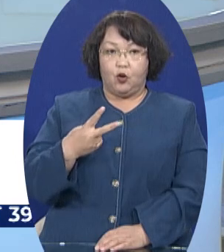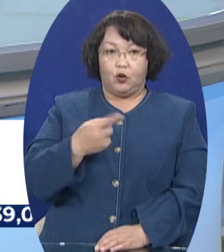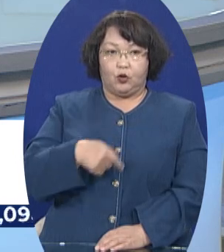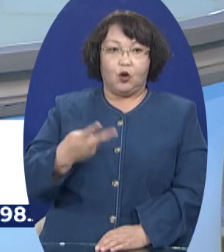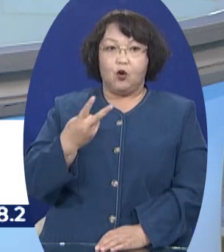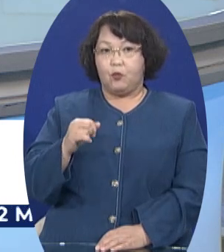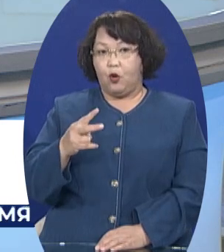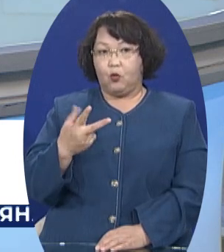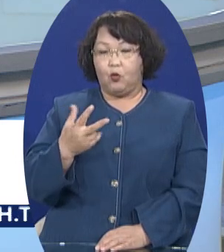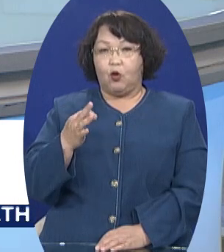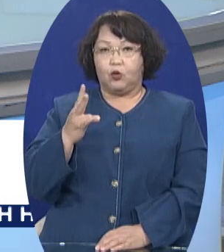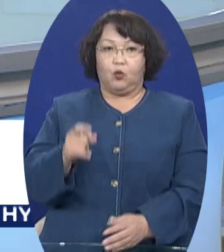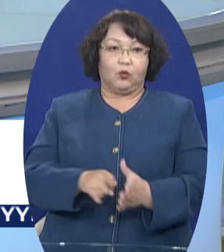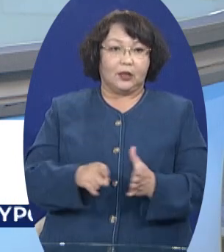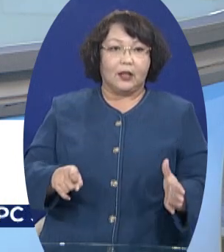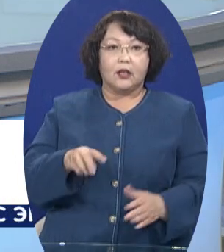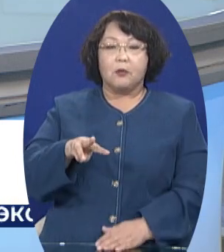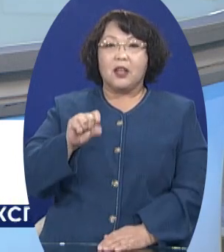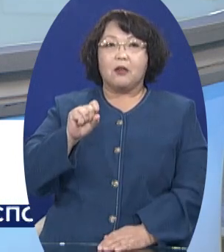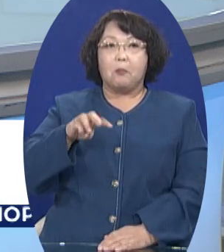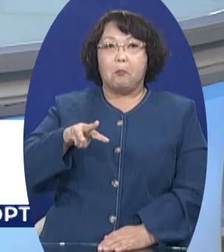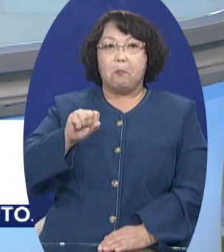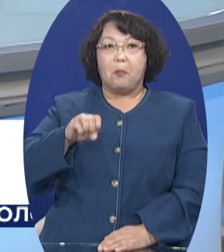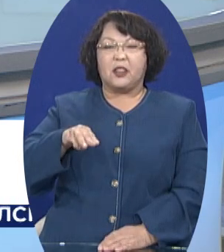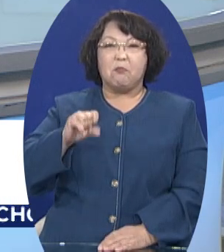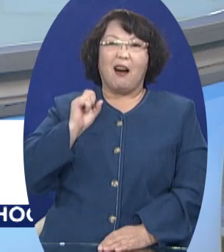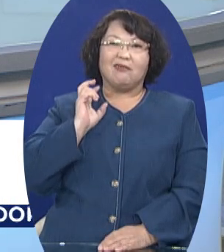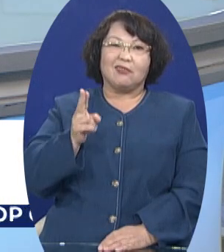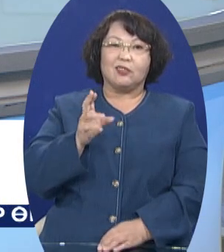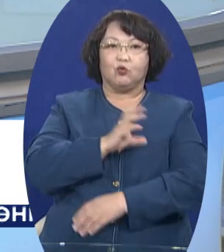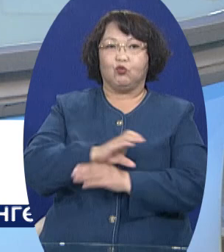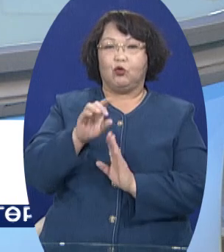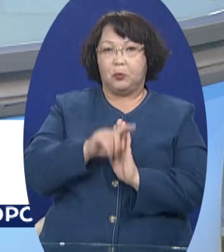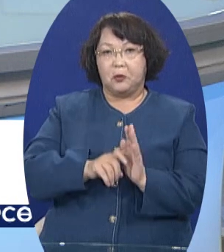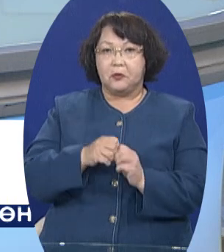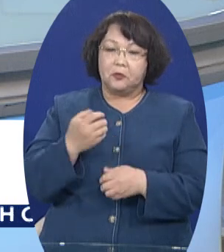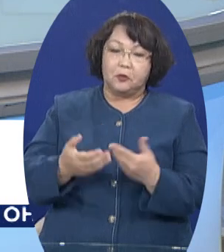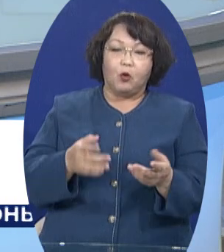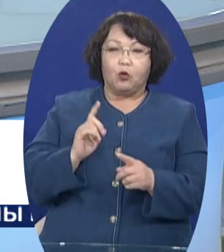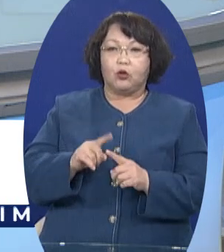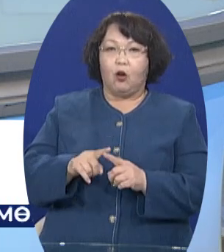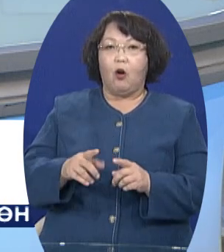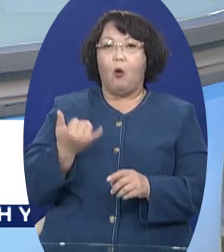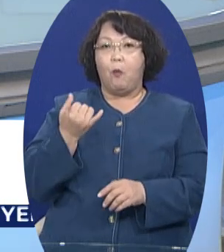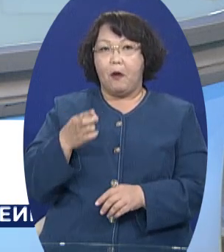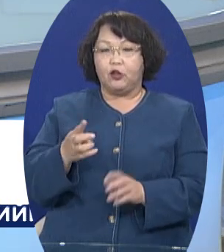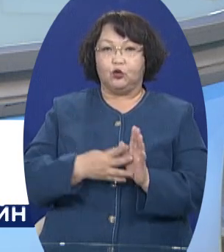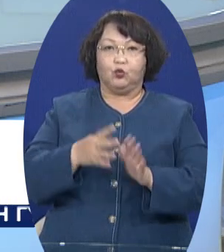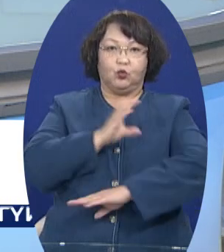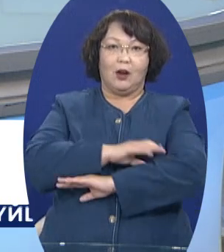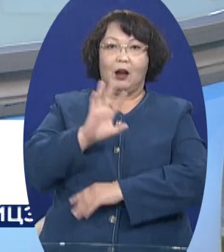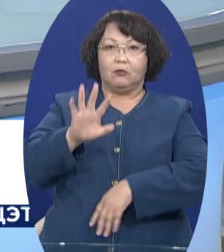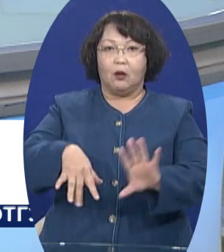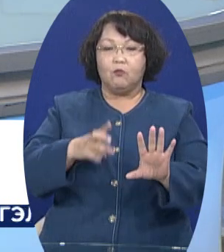жилүүдэд тус улсын EduTen математикийн сургалтын платформыг хэрэгжүүлсэн үүнд нийслэл болоод аймаг орон нутгийн 9 сургуулийн 15